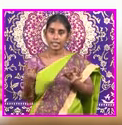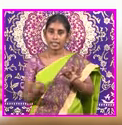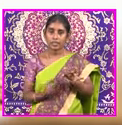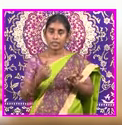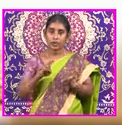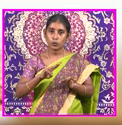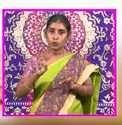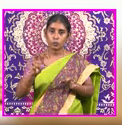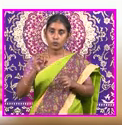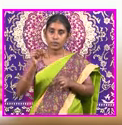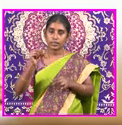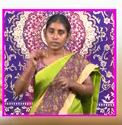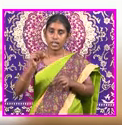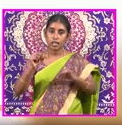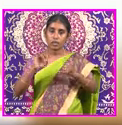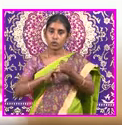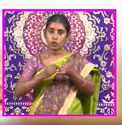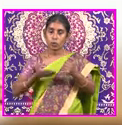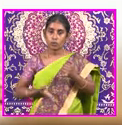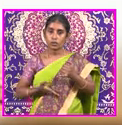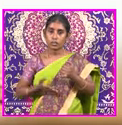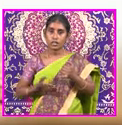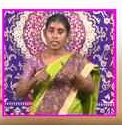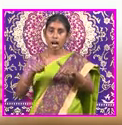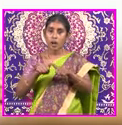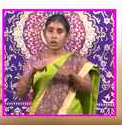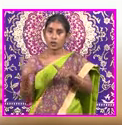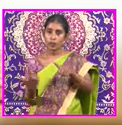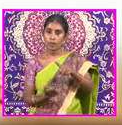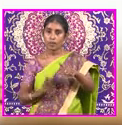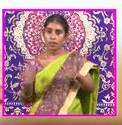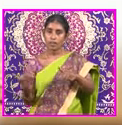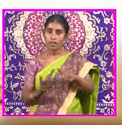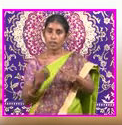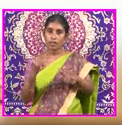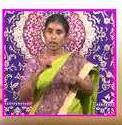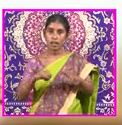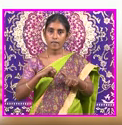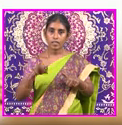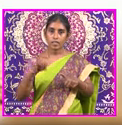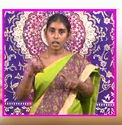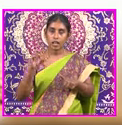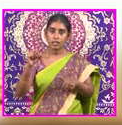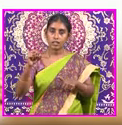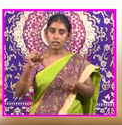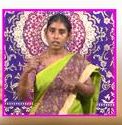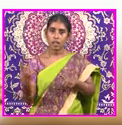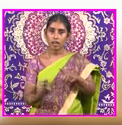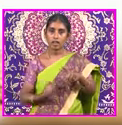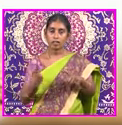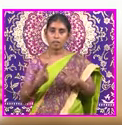டெம்பரேட் ஜோன். வெப்பமண்டலத்தில் சூரிய கதிர்களானது 90 டிகிரி ஆங்கிள் அதாவது செங்குத்தாக